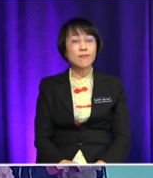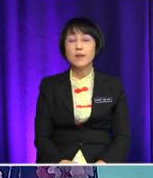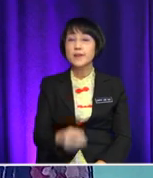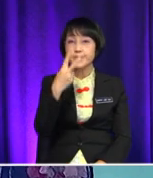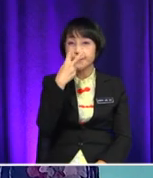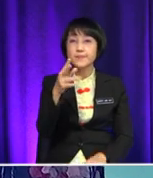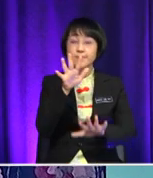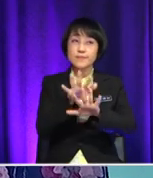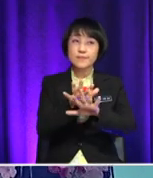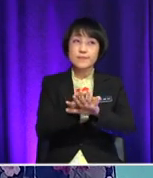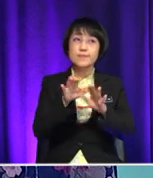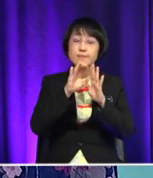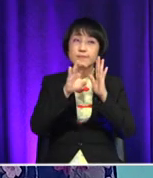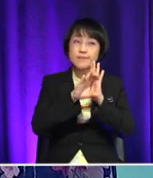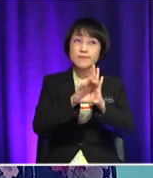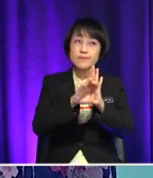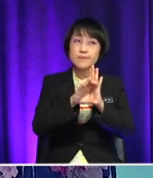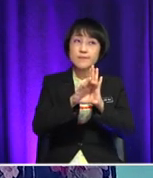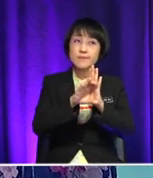nampak banyak contoh oke